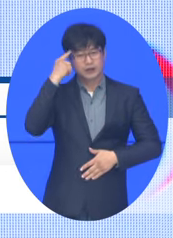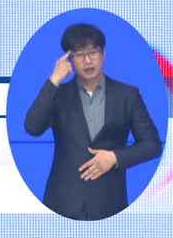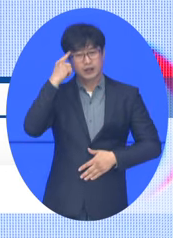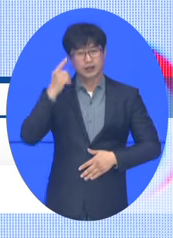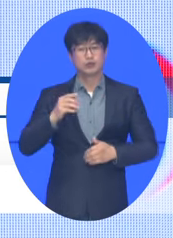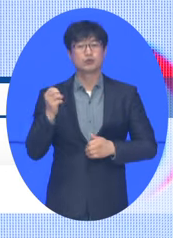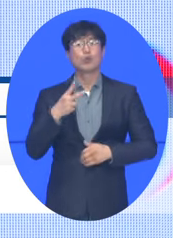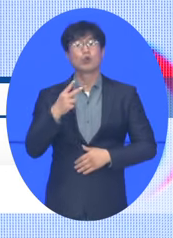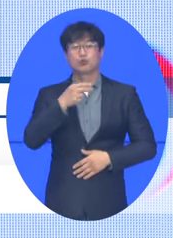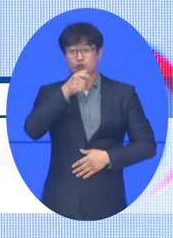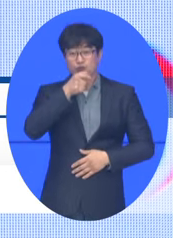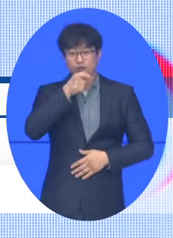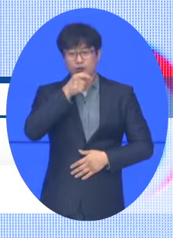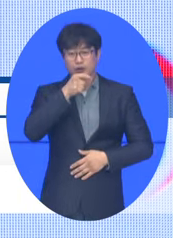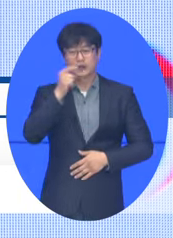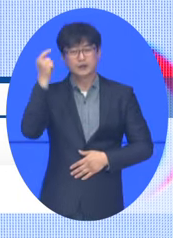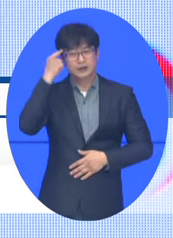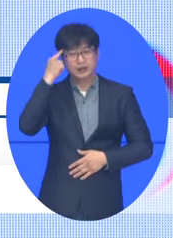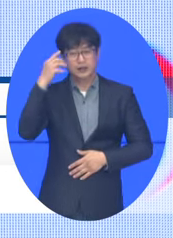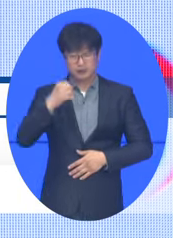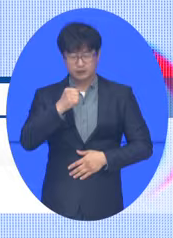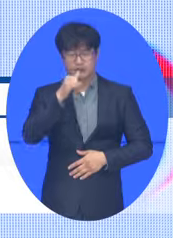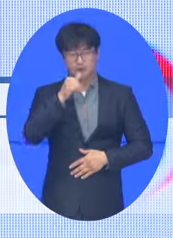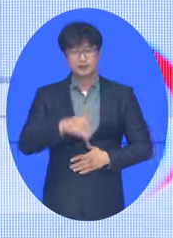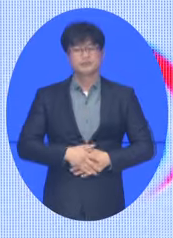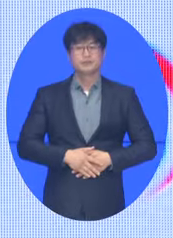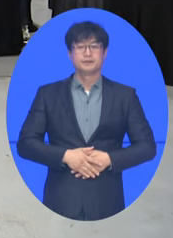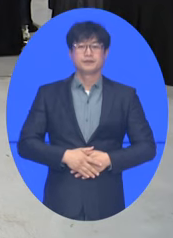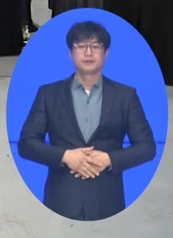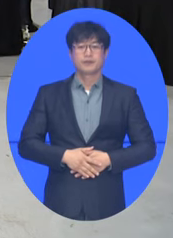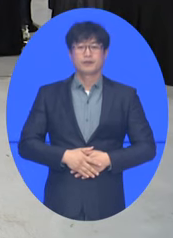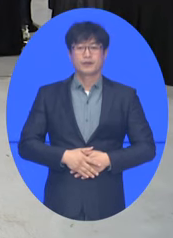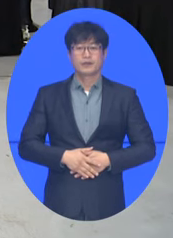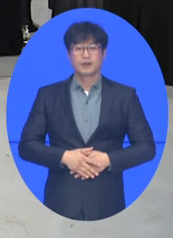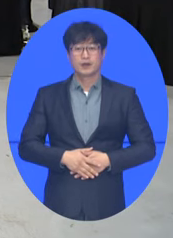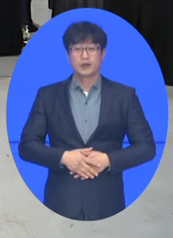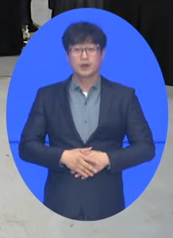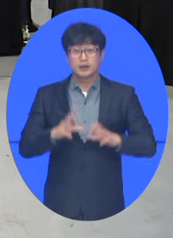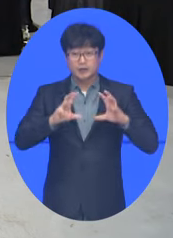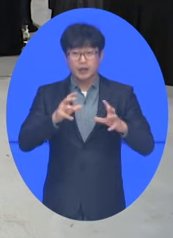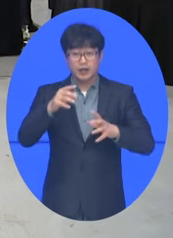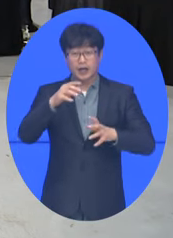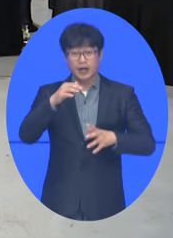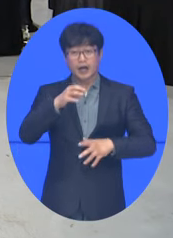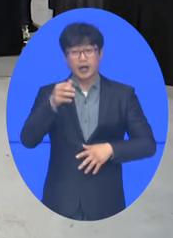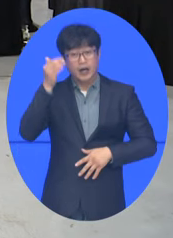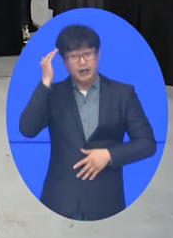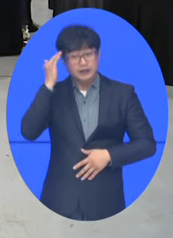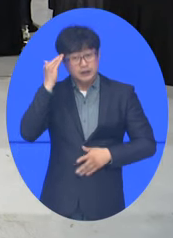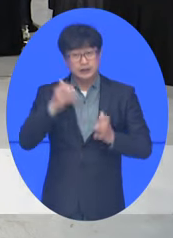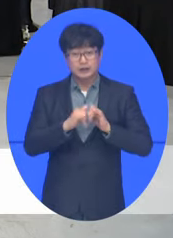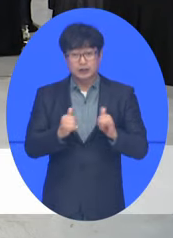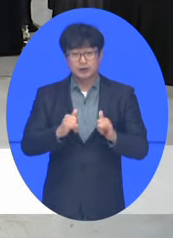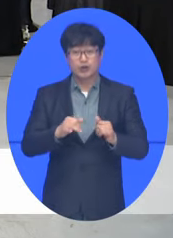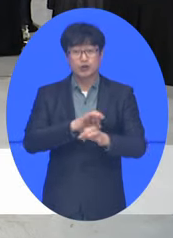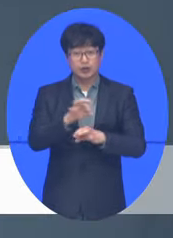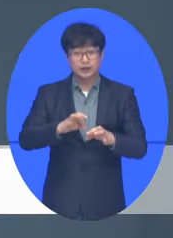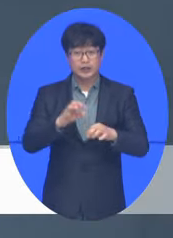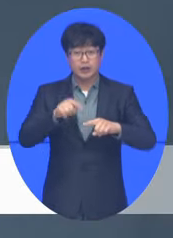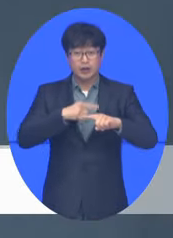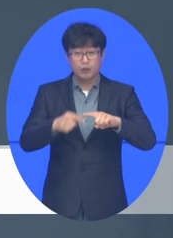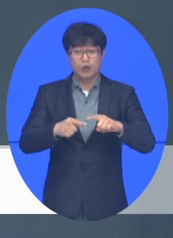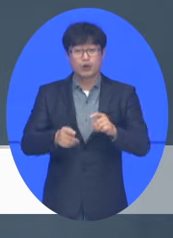경기도라고 생각하고 또 이거 수원이라고 생각을 하고 있습니다. 세계 한인 경제인 대회는 매년 10월 도시를